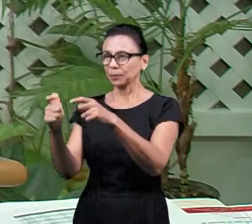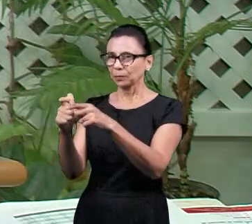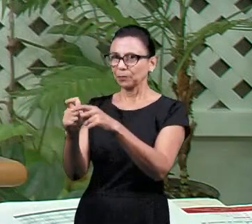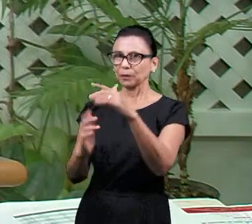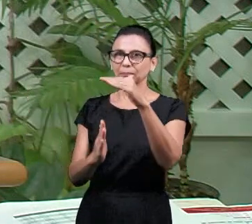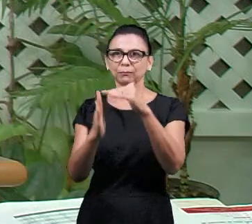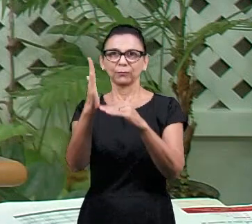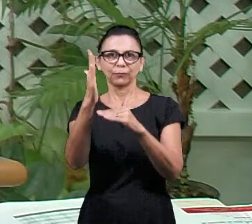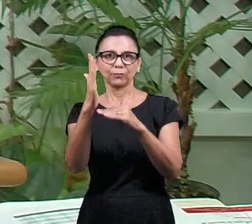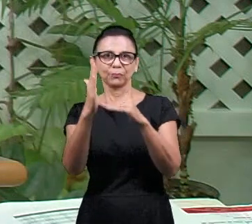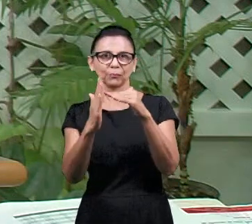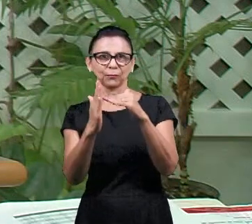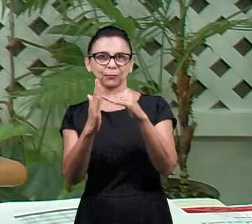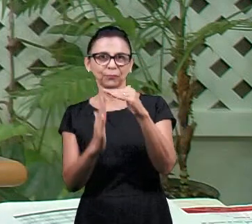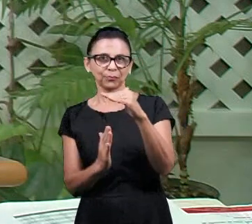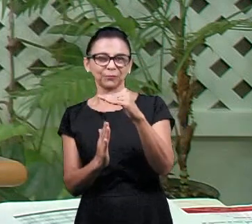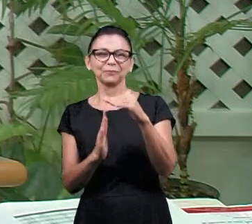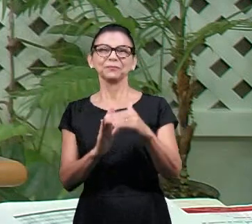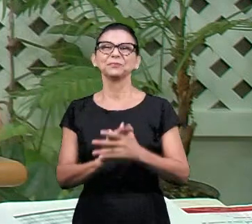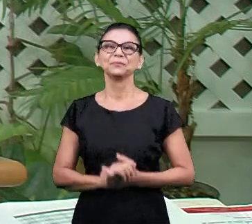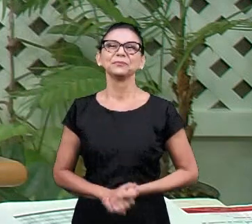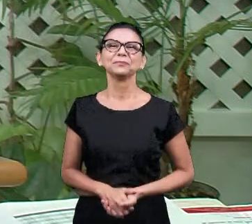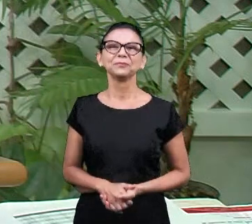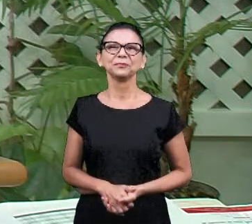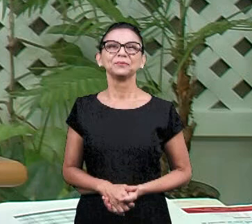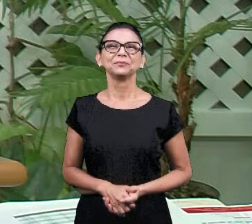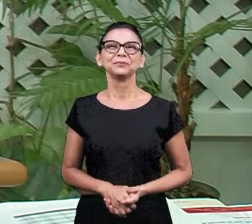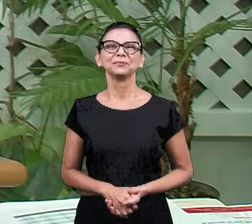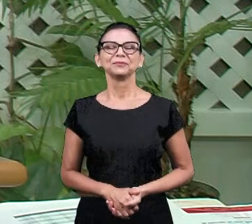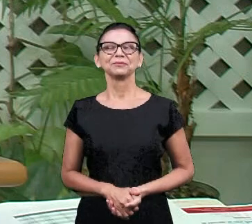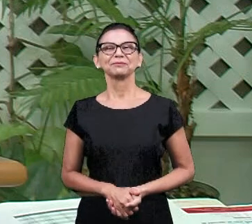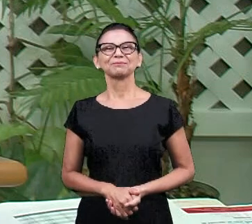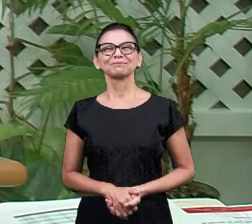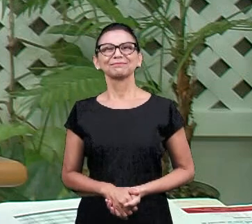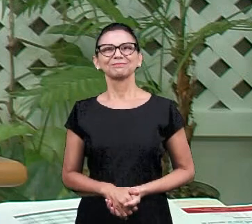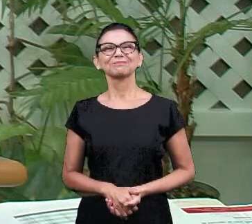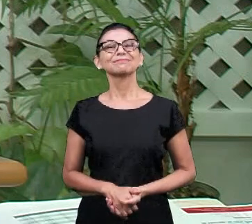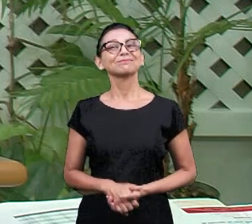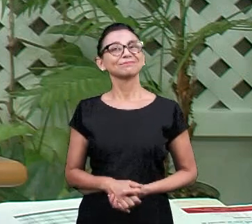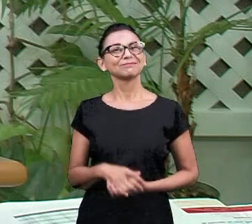dépassent. C'est un travail très intense. Et cela montre